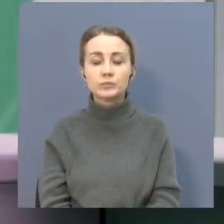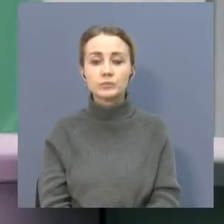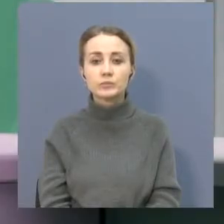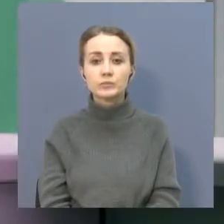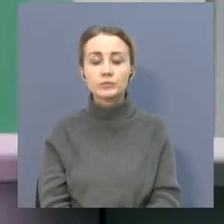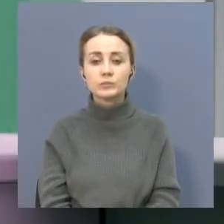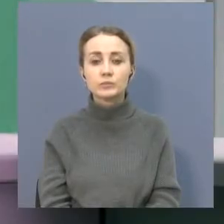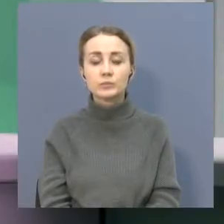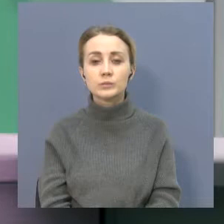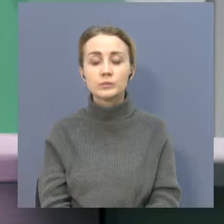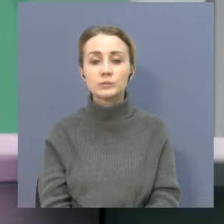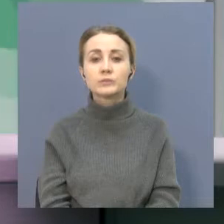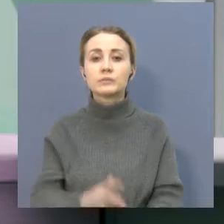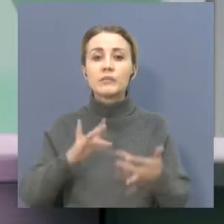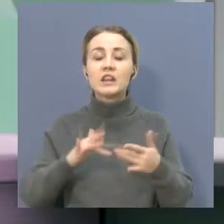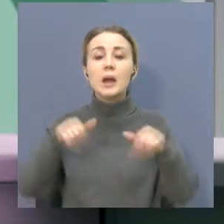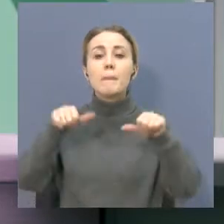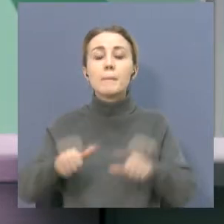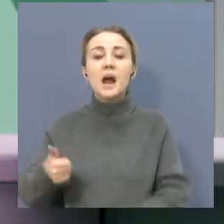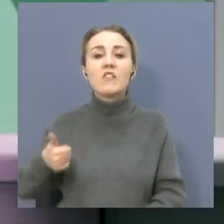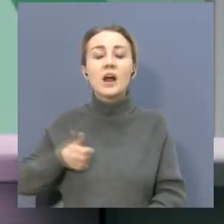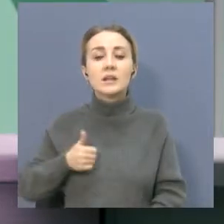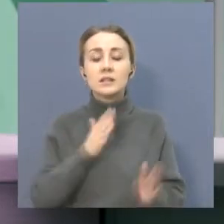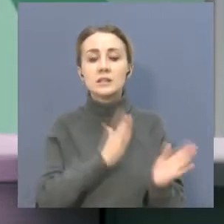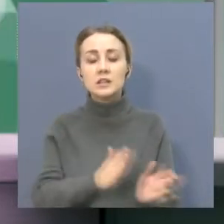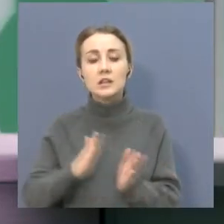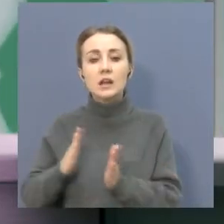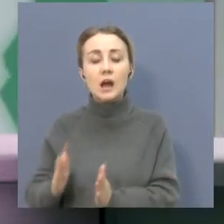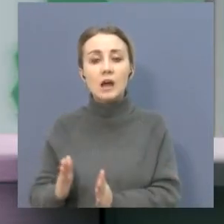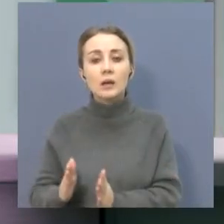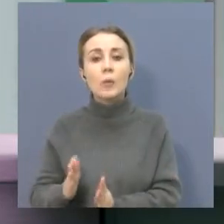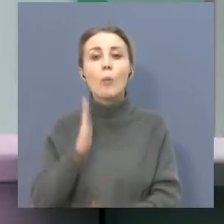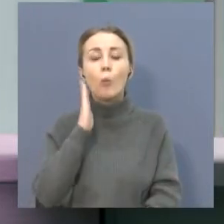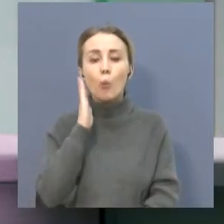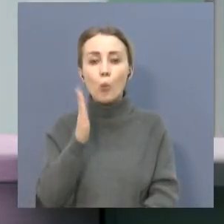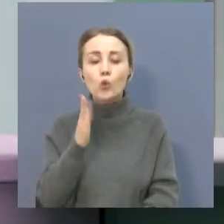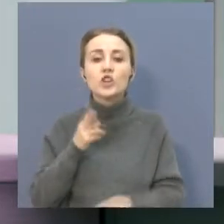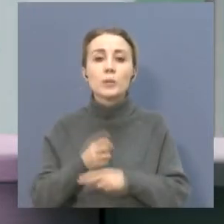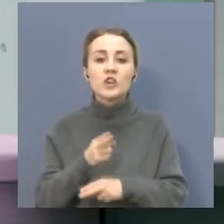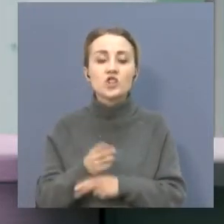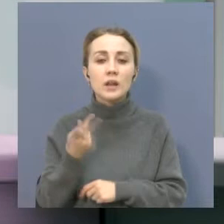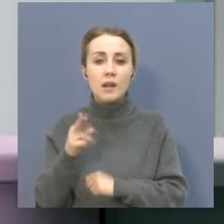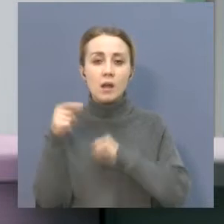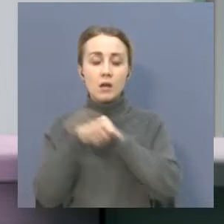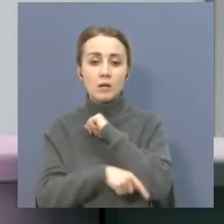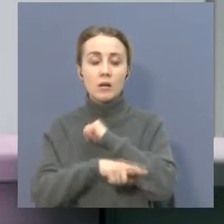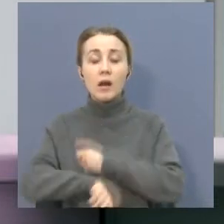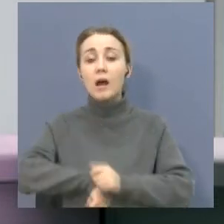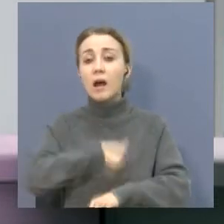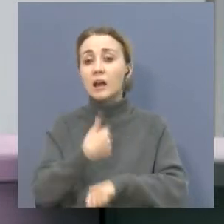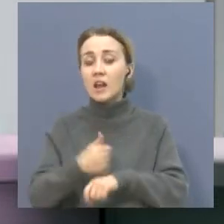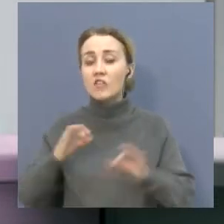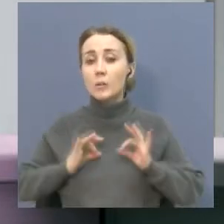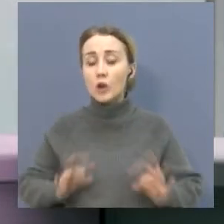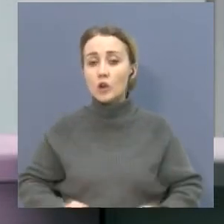Құқық қорғау саласын цифрландыру жең ұшынан жалғасқан жемқорлыққа тосқауыл болады. Бас прокуратурада комитеттердің көшпелі отырысы